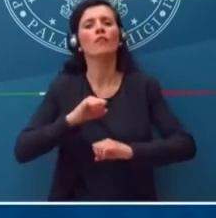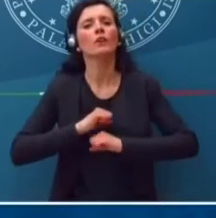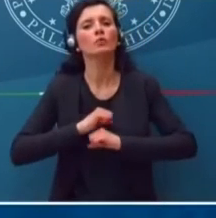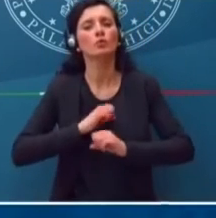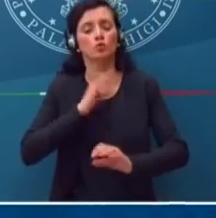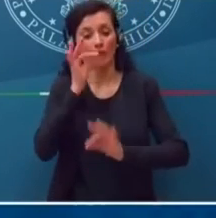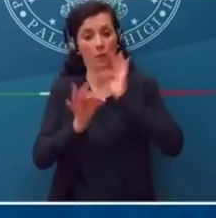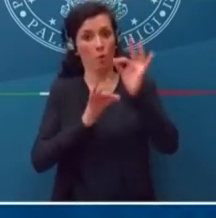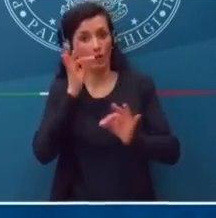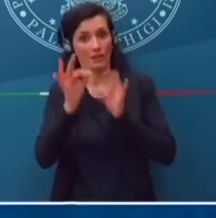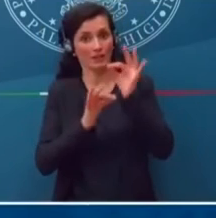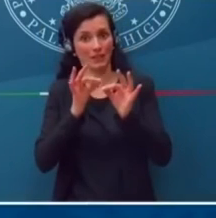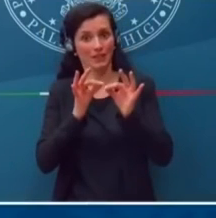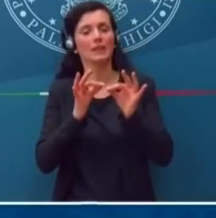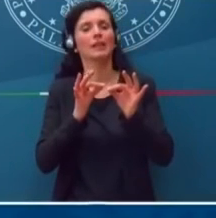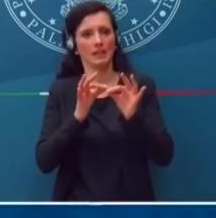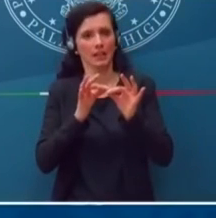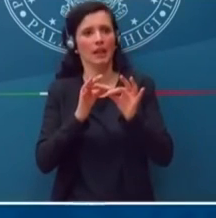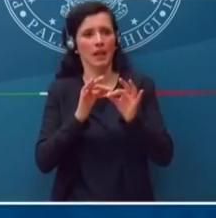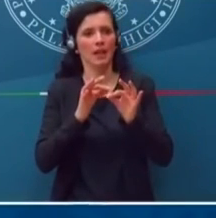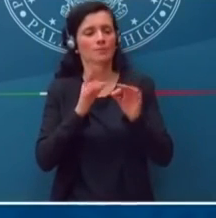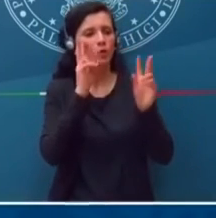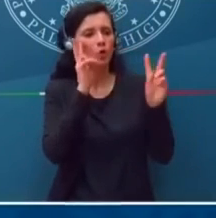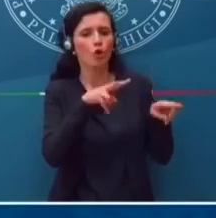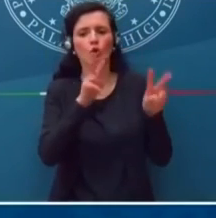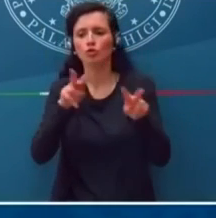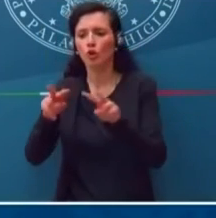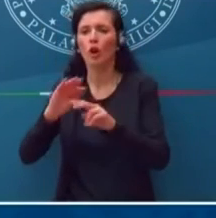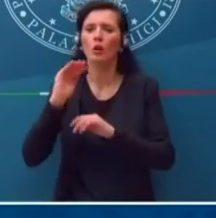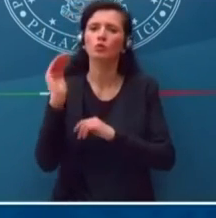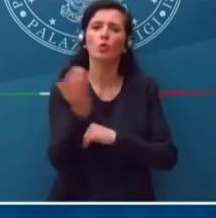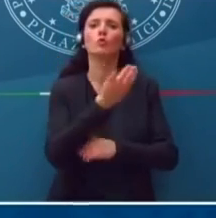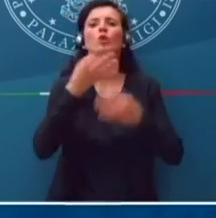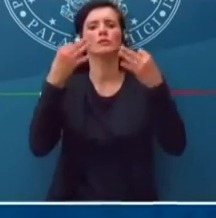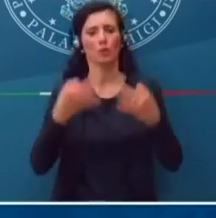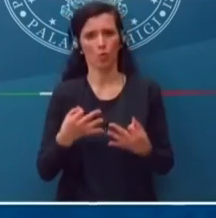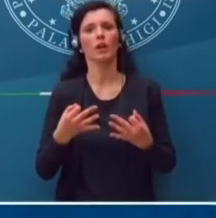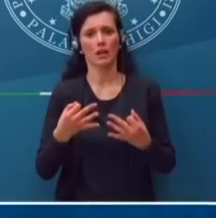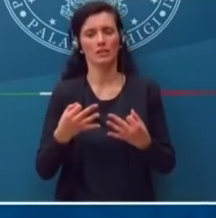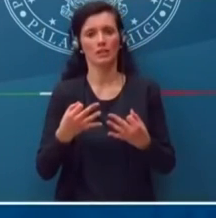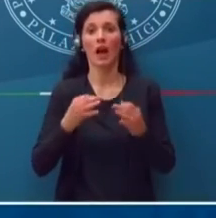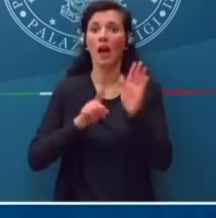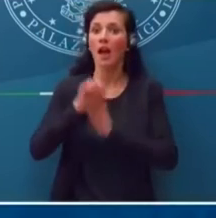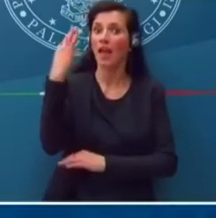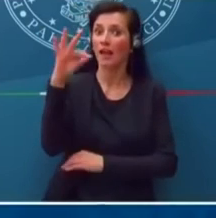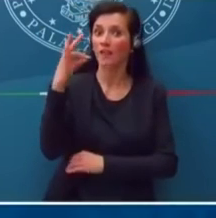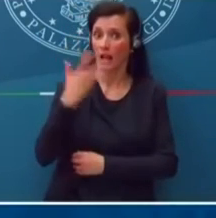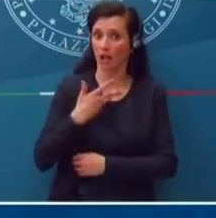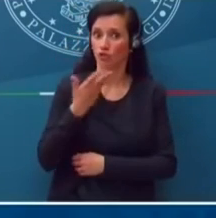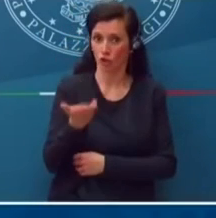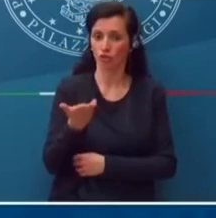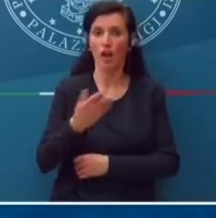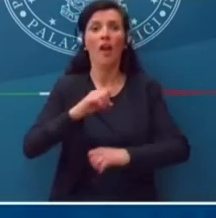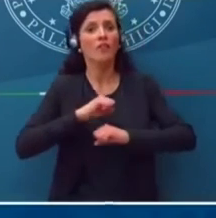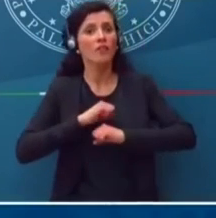di controllare tutti gli aspetti che riguardano il profilo di sicurezza e di efficacia. E